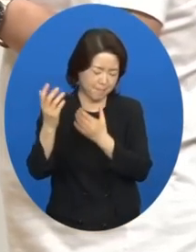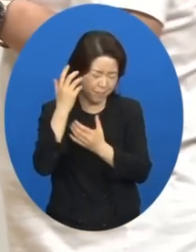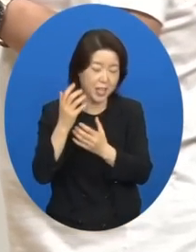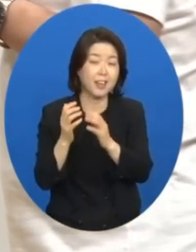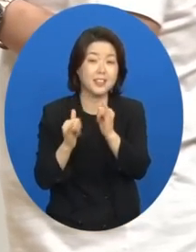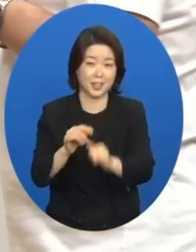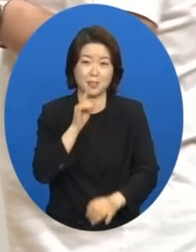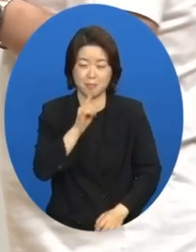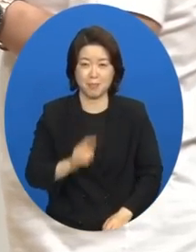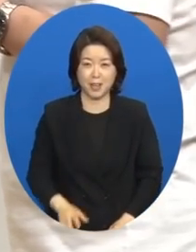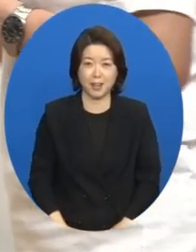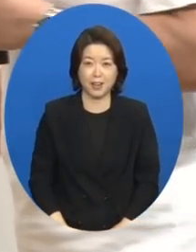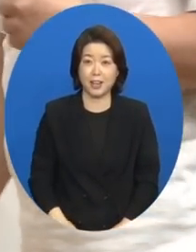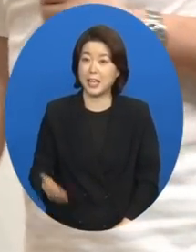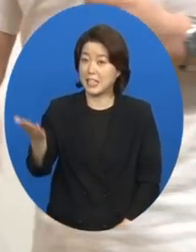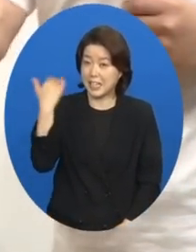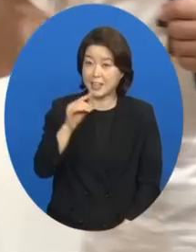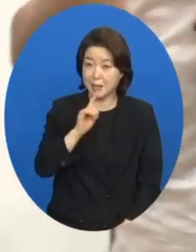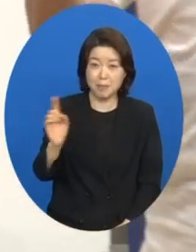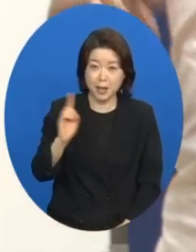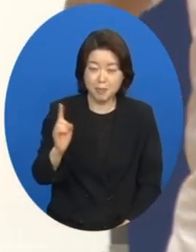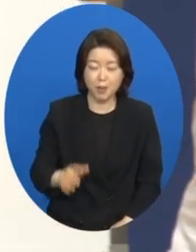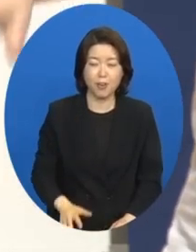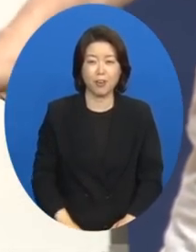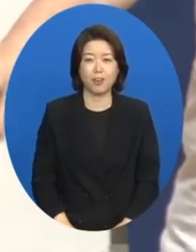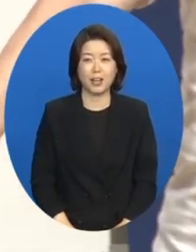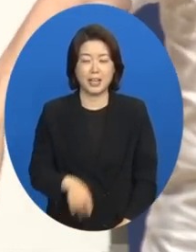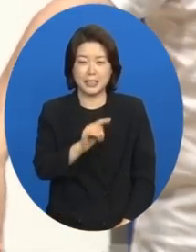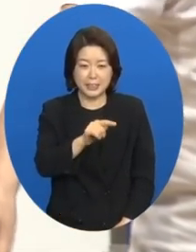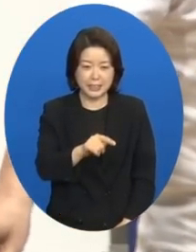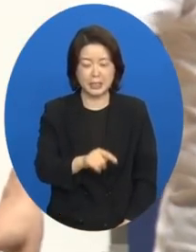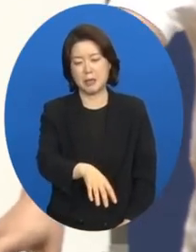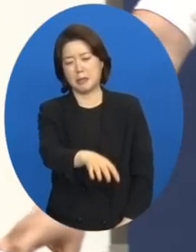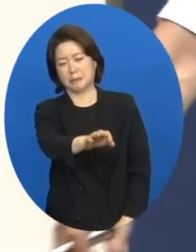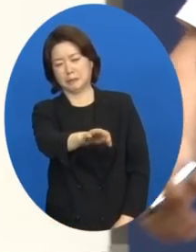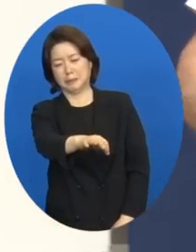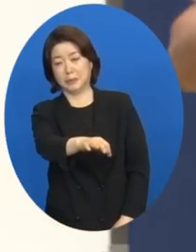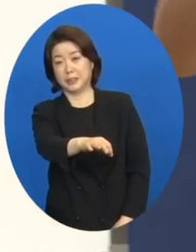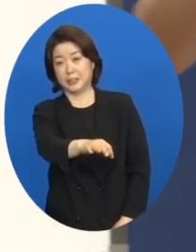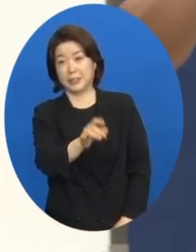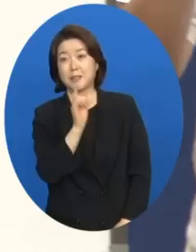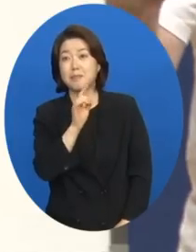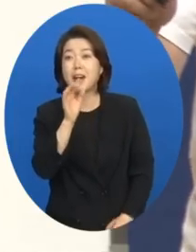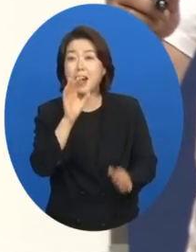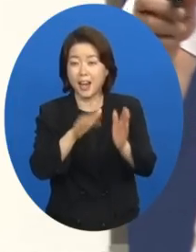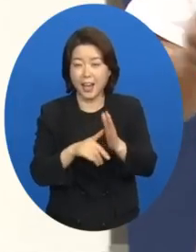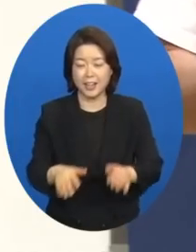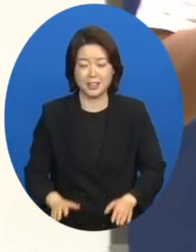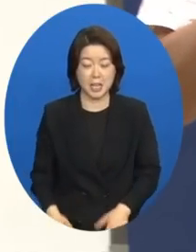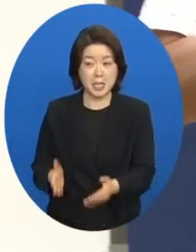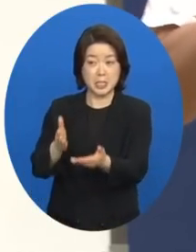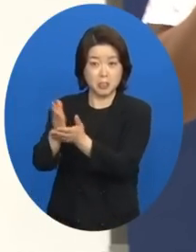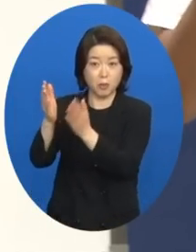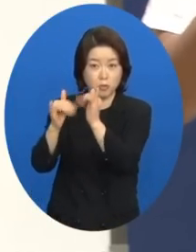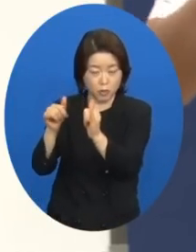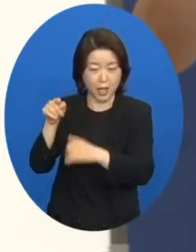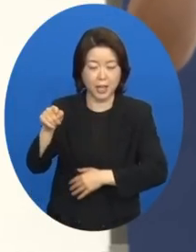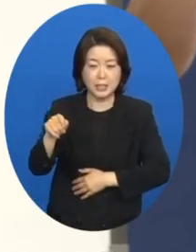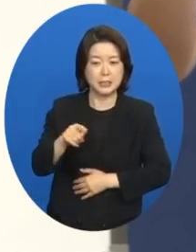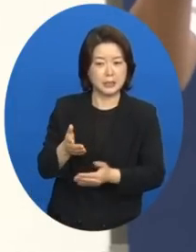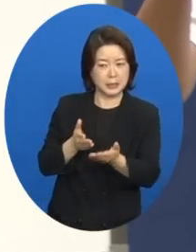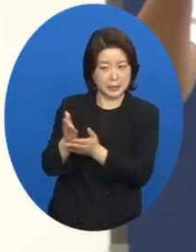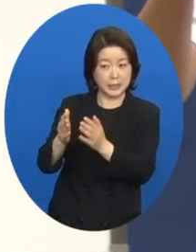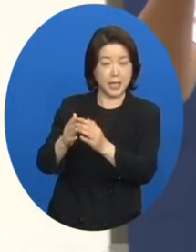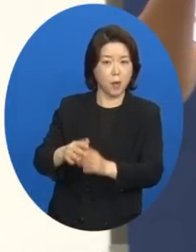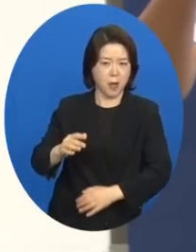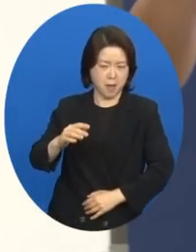예수쟁이. 옛날 말로 좀 이렇게 기술 이런 걸 좀 하급 취급을 할 때 전문가 그 일의 전문가를